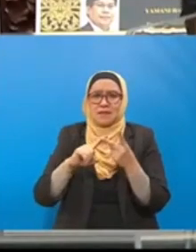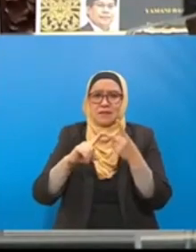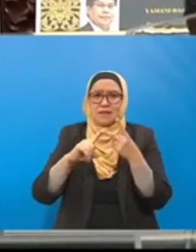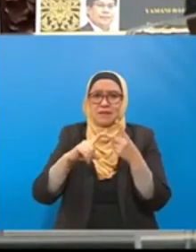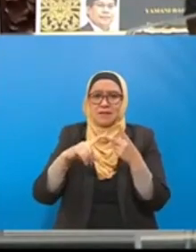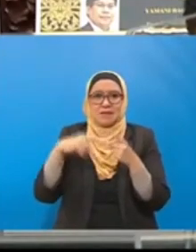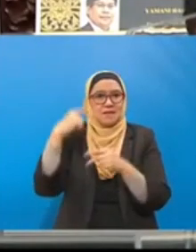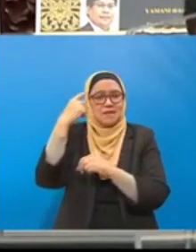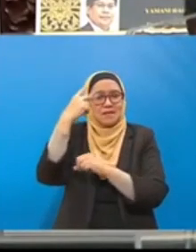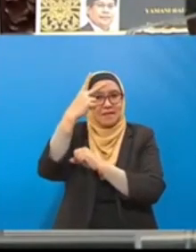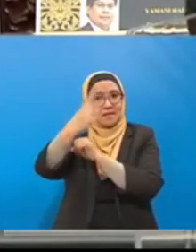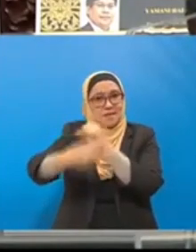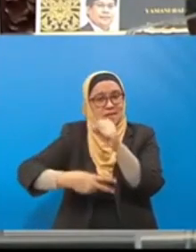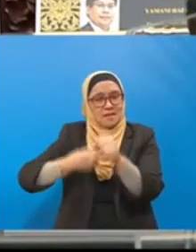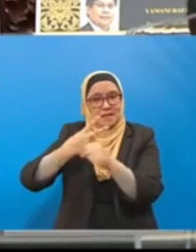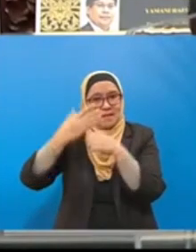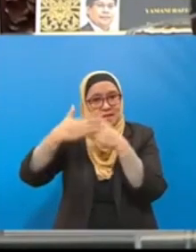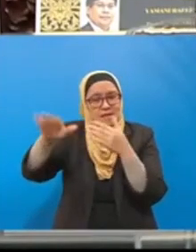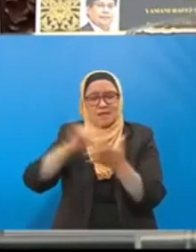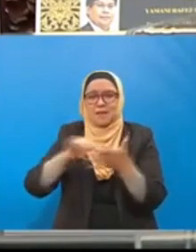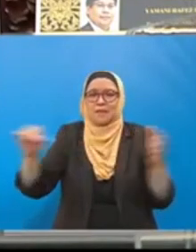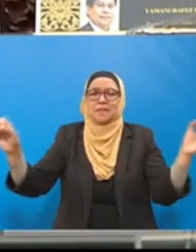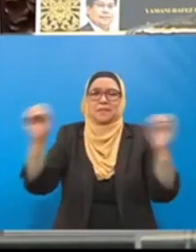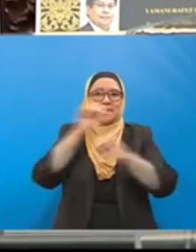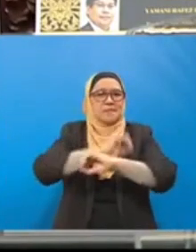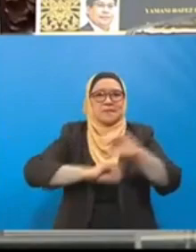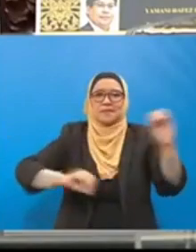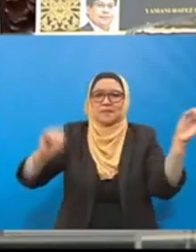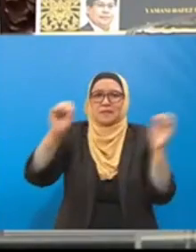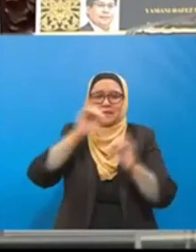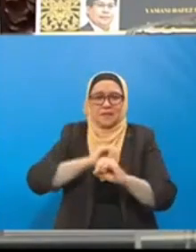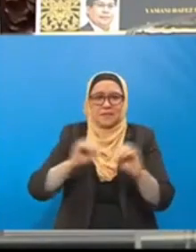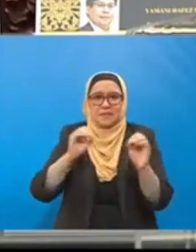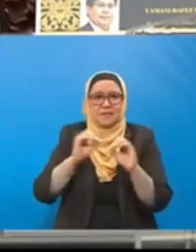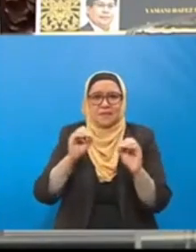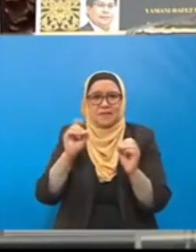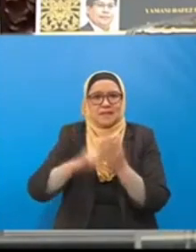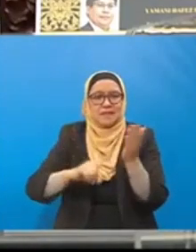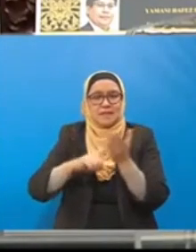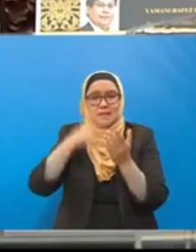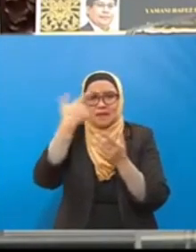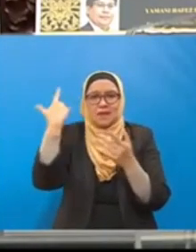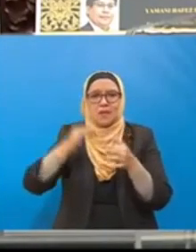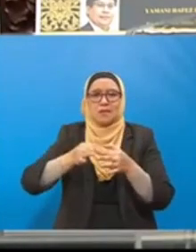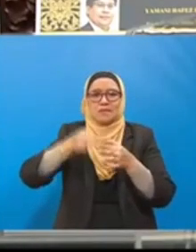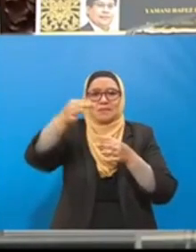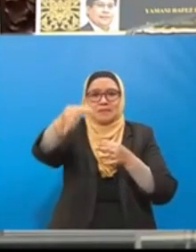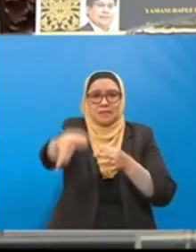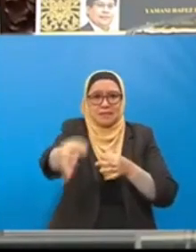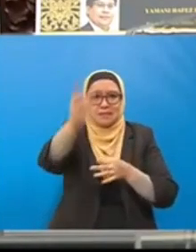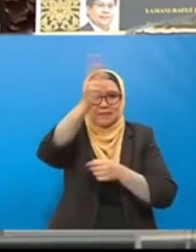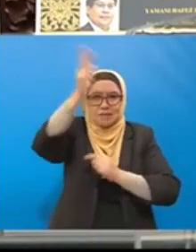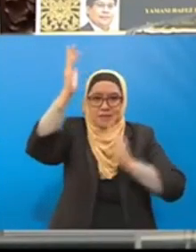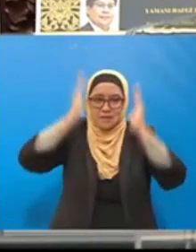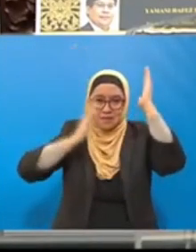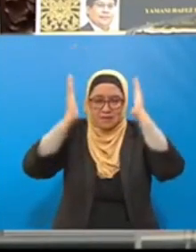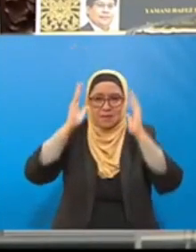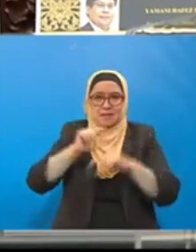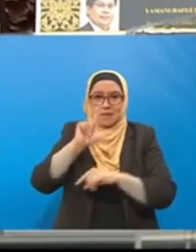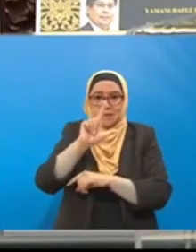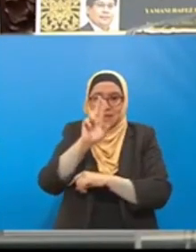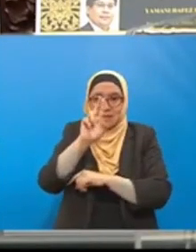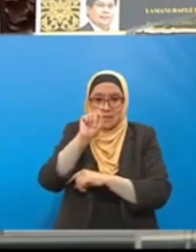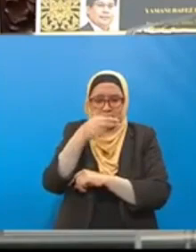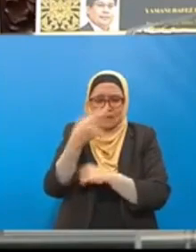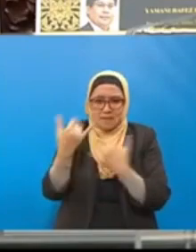seterusnya kerana ibadat haji ditangguhkan untuk rakyat Malaysia. Lembaga Tabung Haji sedang menyemak dengan terperinci